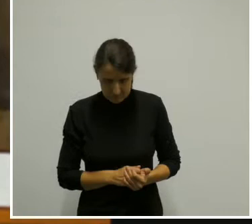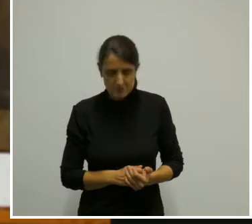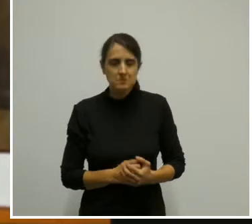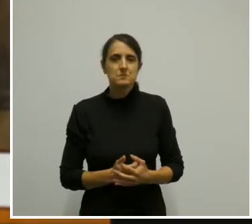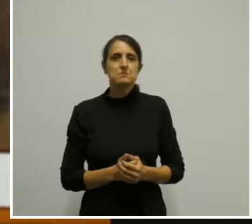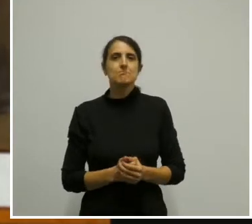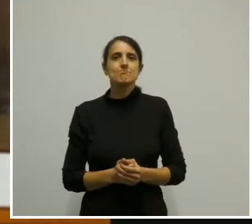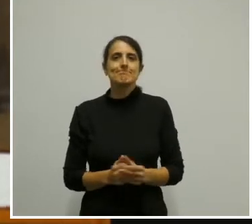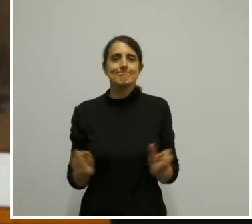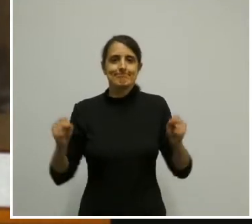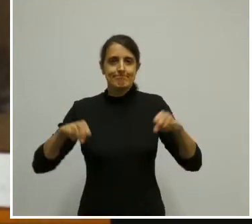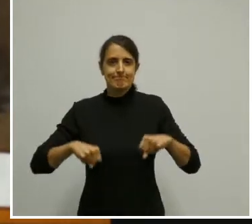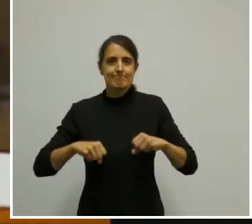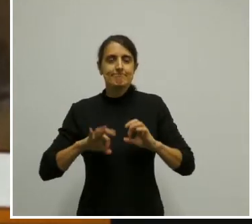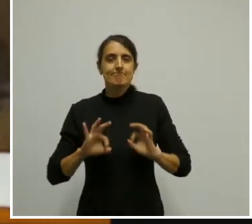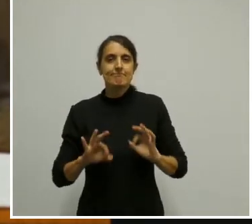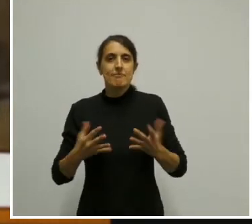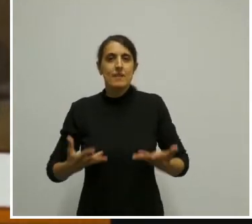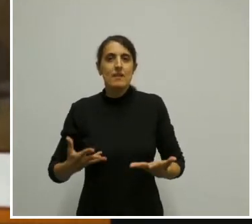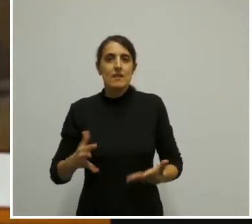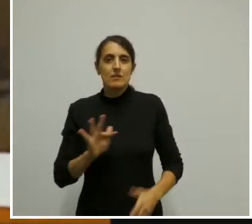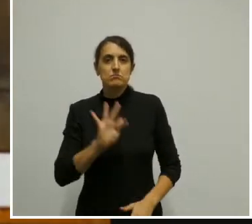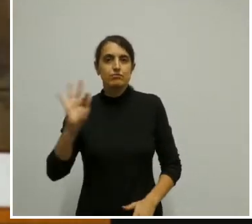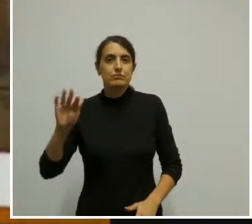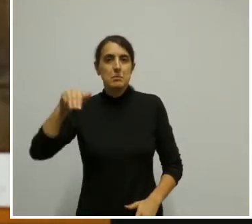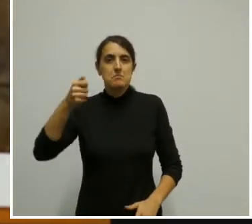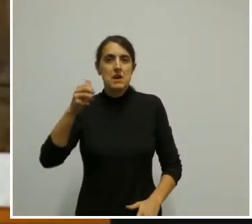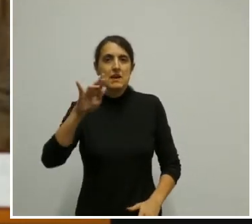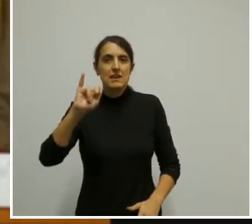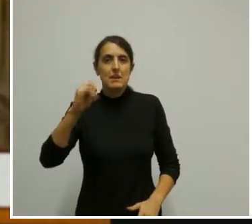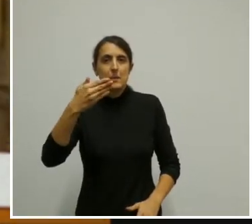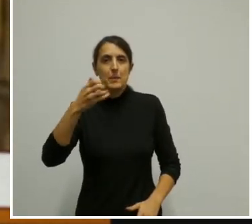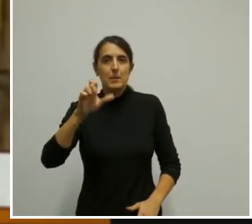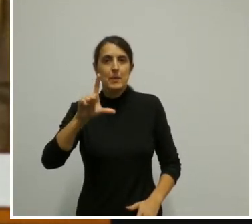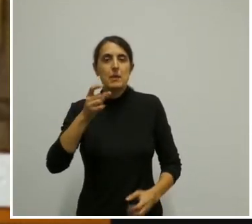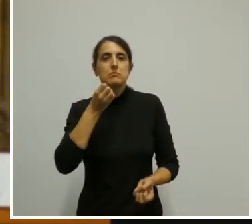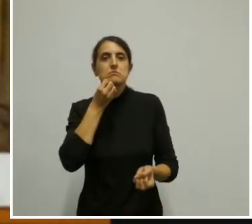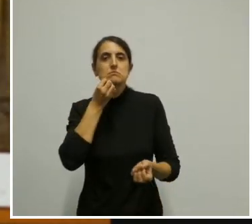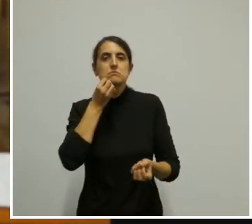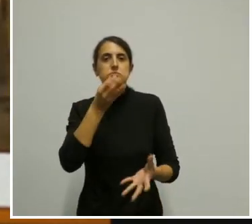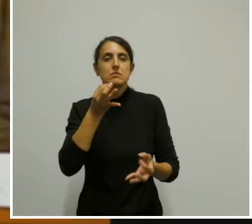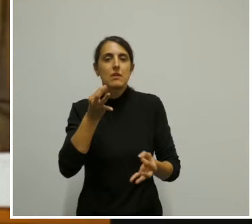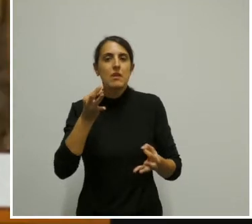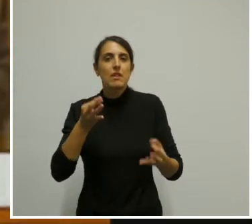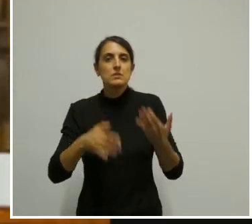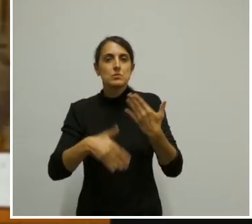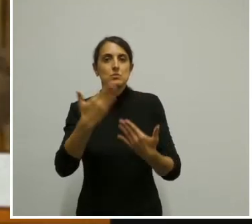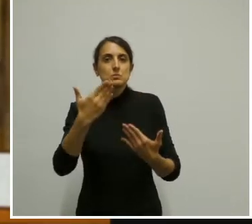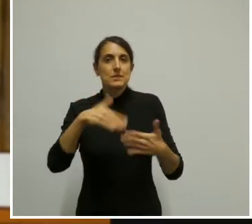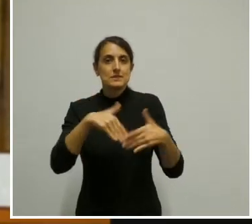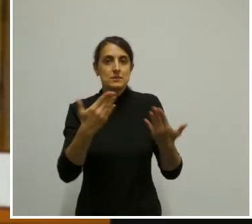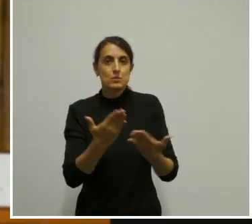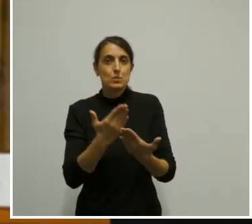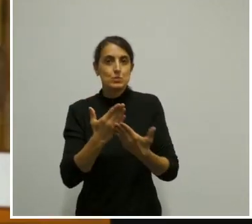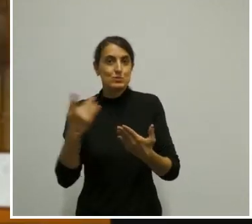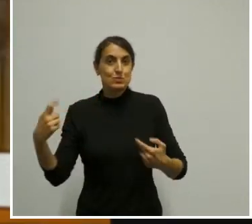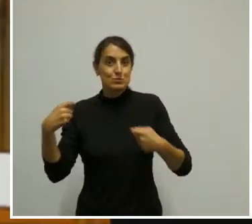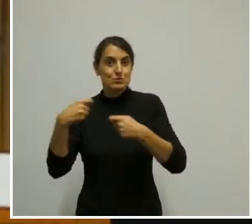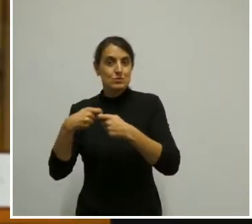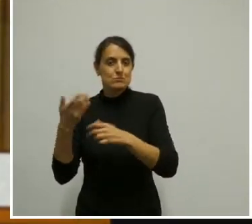Vale. Doncs ara tocaria la Maribel, que presentarà les dades d'inici de curs per part del Consorci.